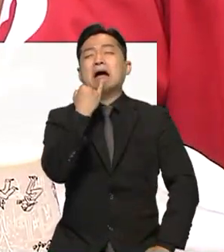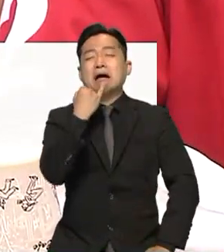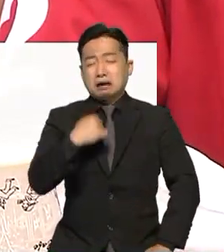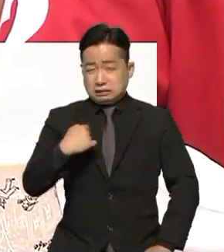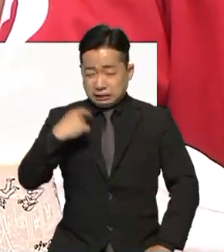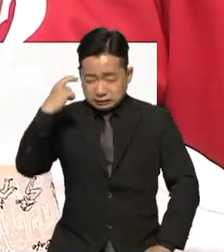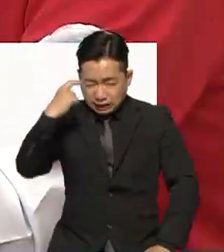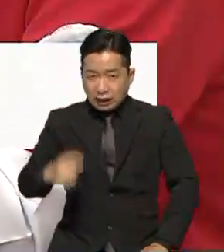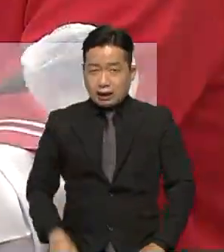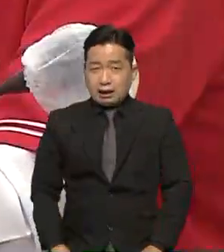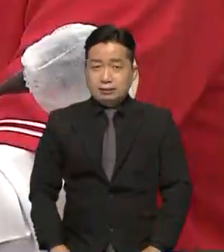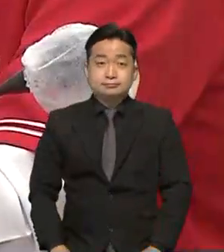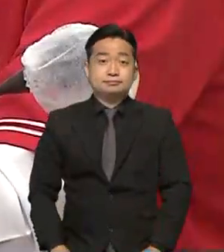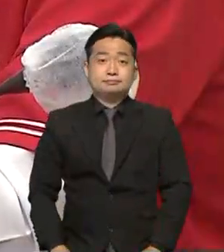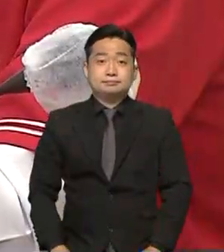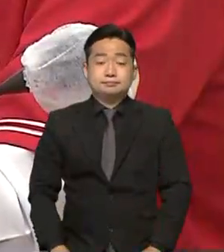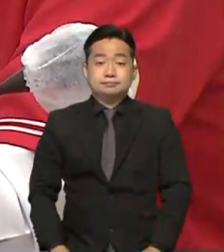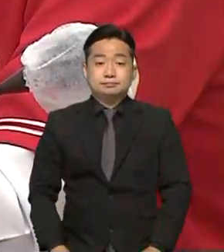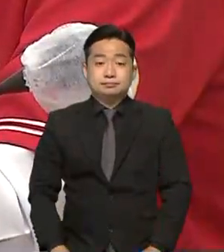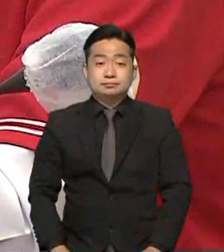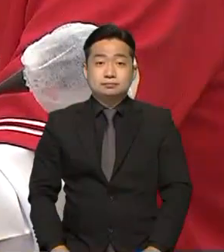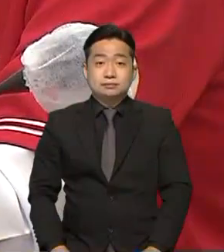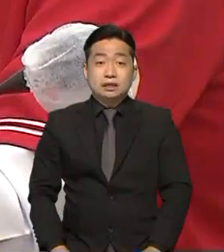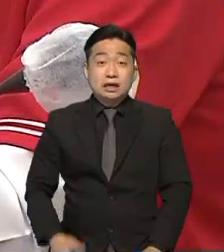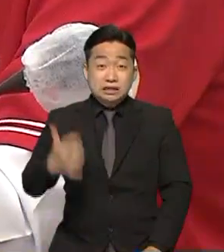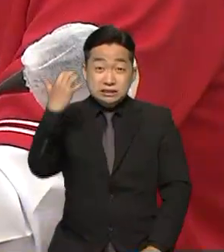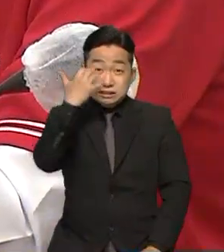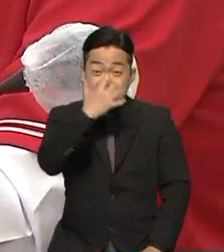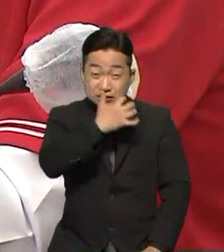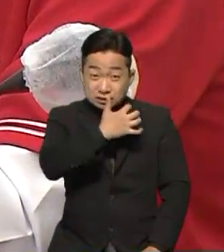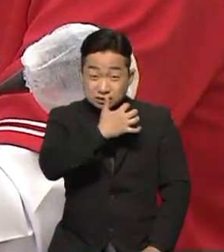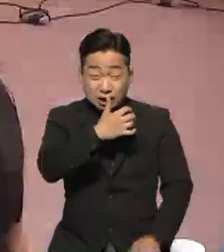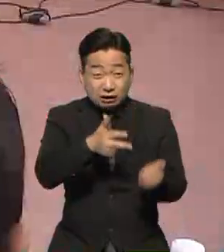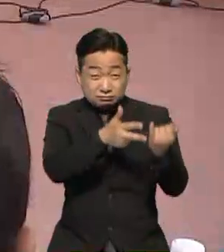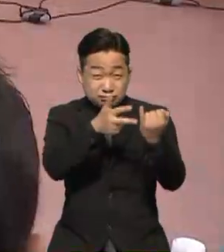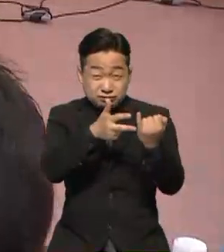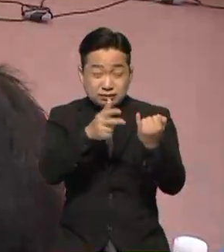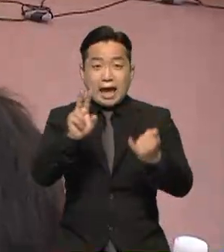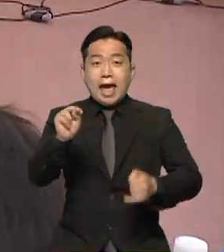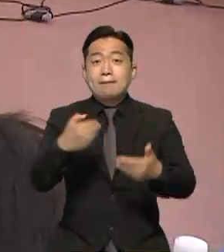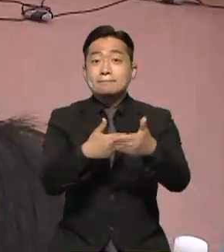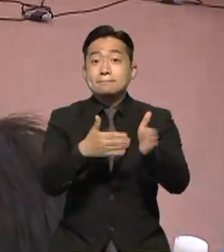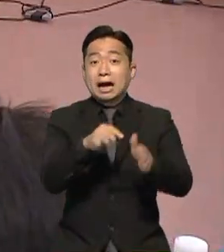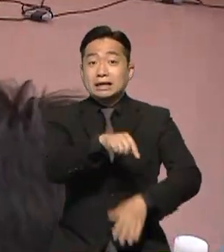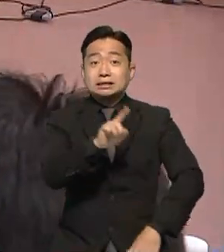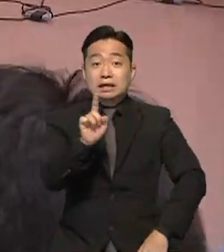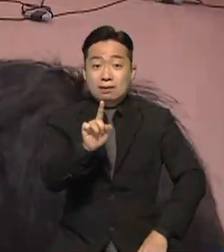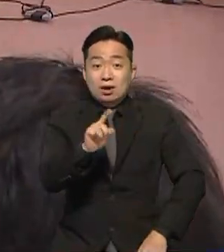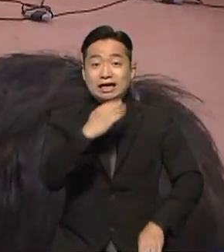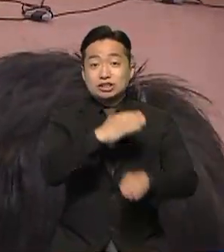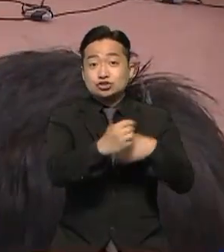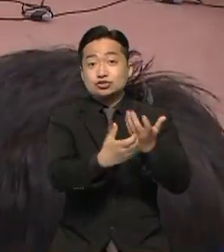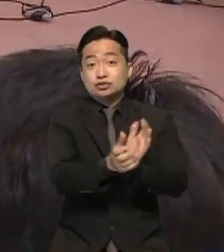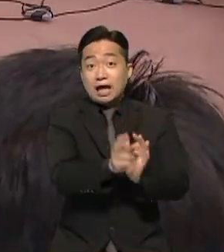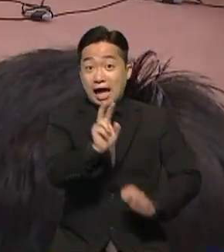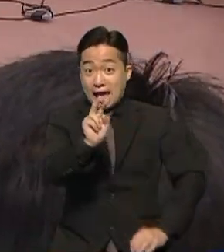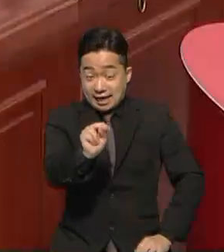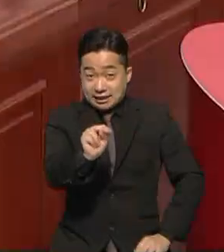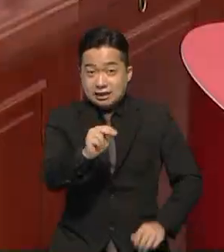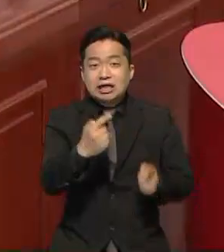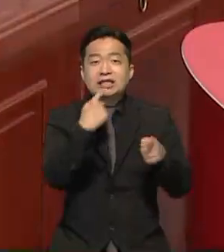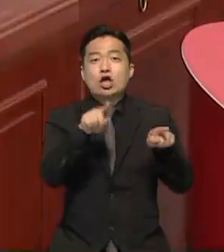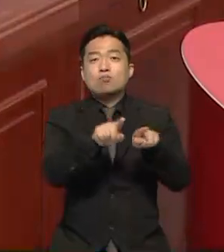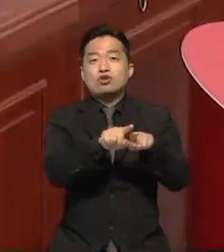들 지경입니다. 성착취 사건이었던 N번방 사건을 민주당의 M과 합성해 더불어